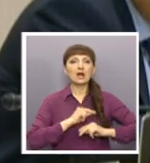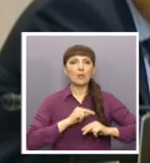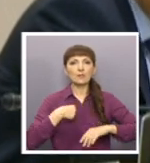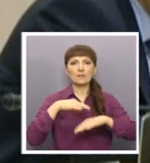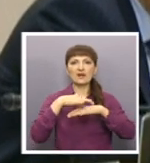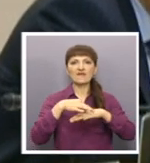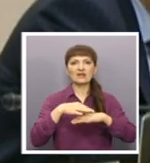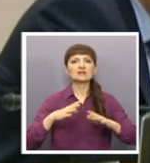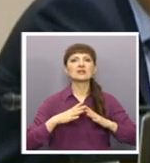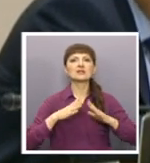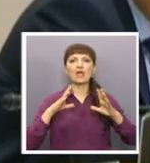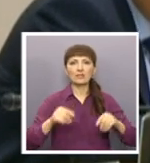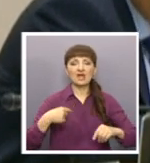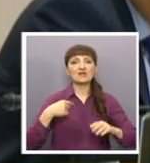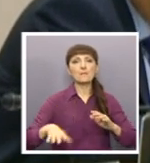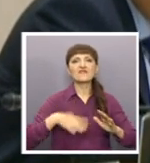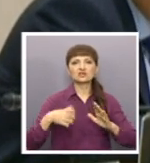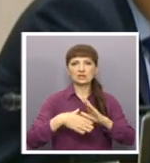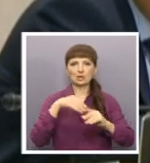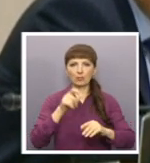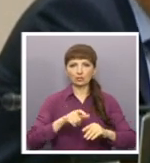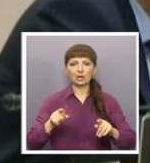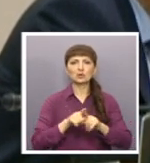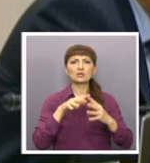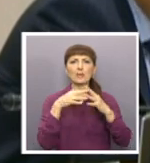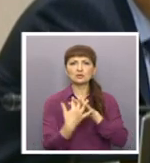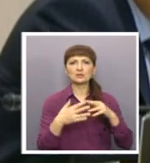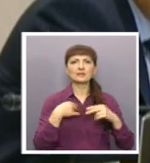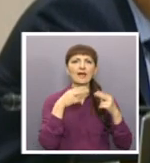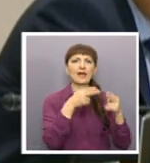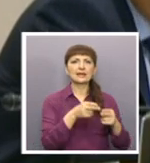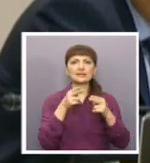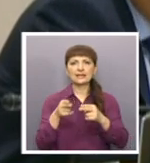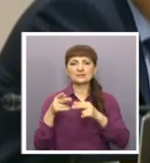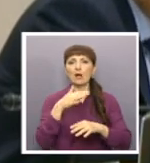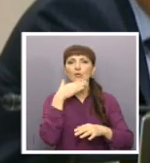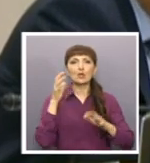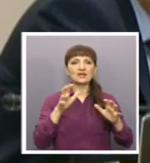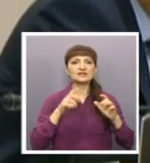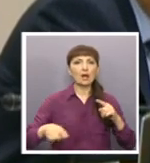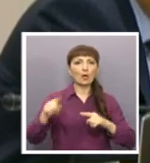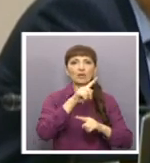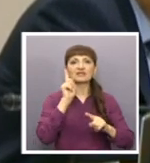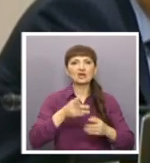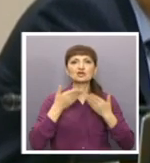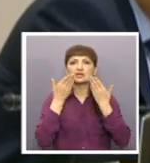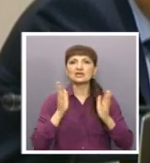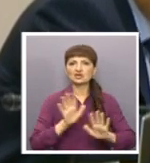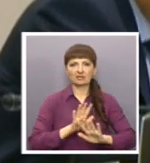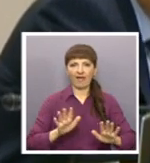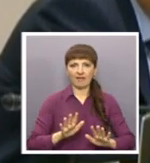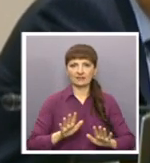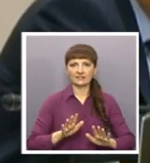вели. Я, будучи сам депутатом, тоже по селам, по всем ездил. Многие этот закон даже не читали. И